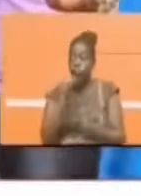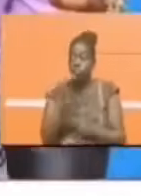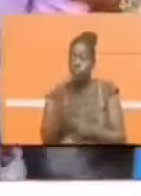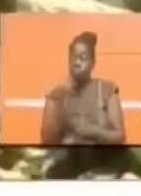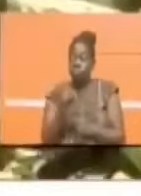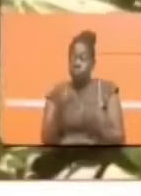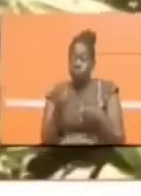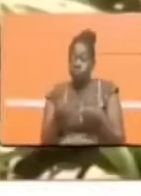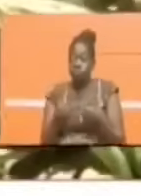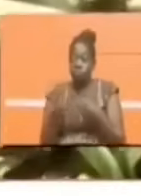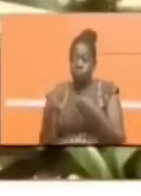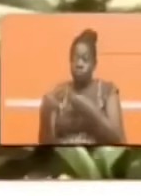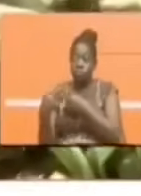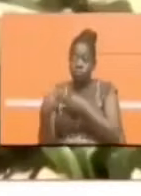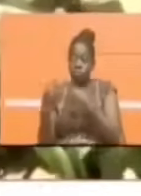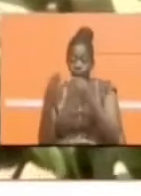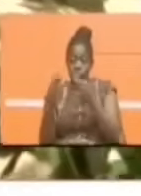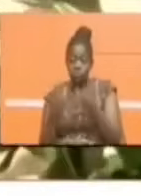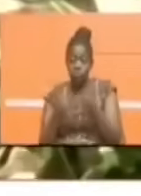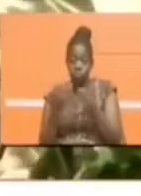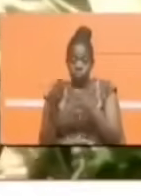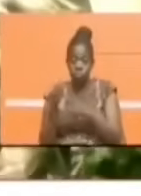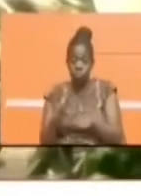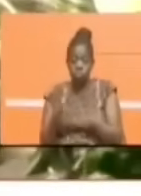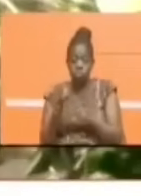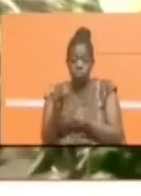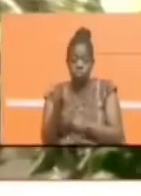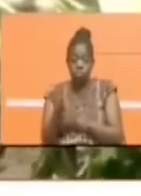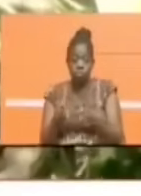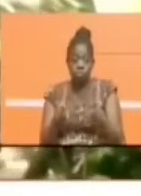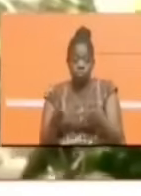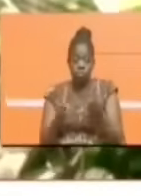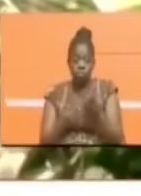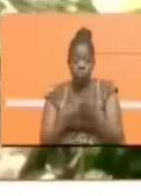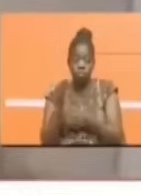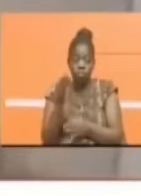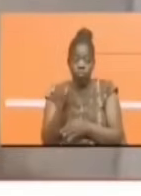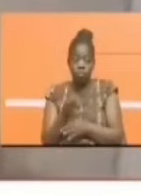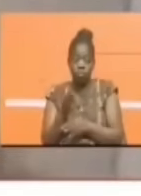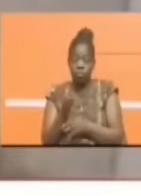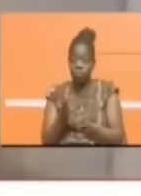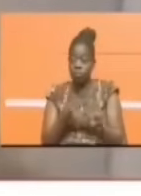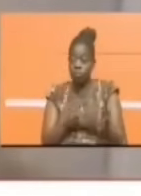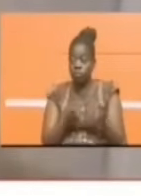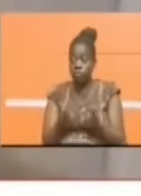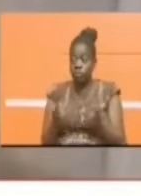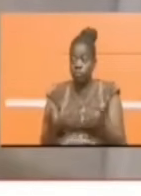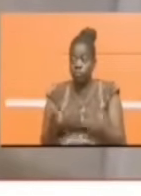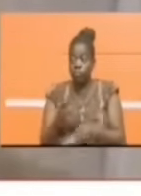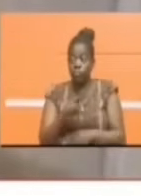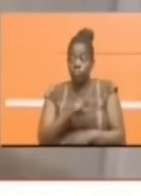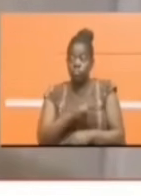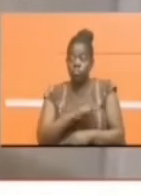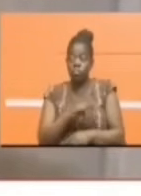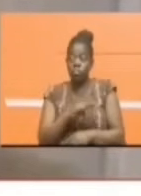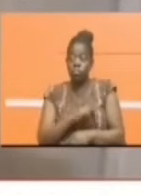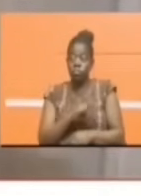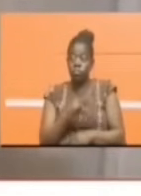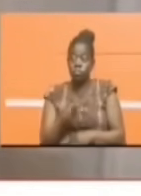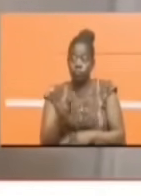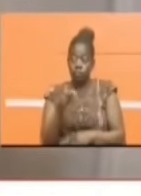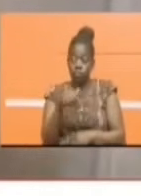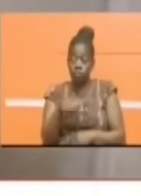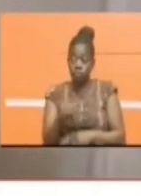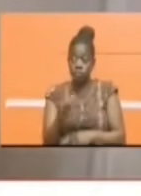ku buvunaanyizibwa ku bintu by'omugenzi meet administrator ng'akozesa olukojjokojjo singa Nantumbwe ye